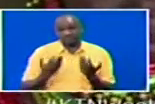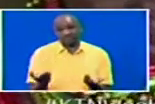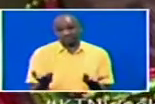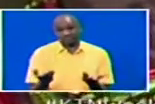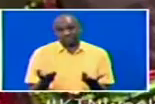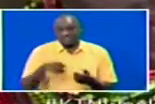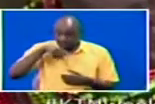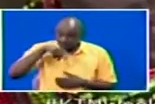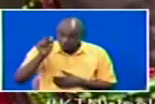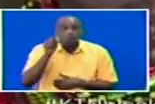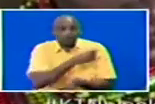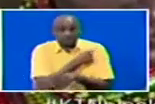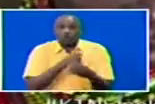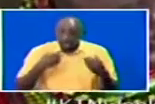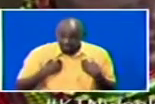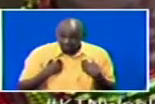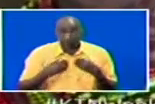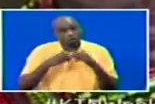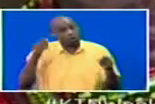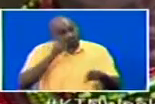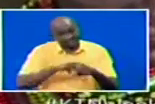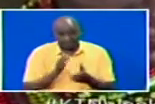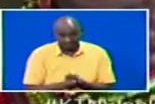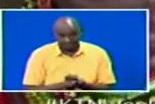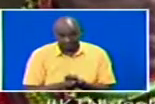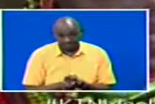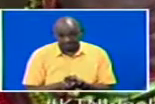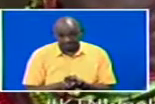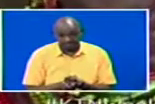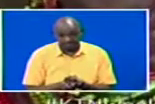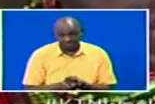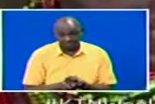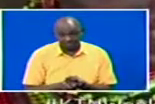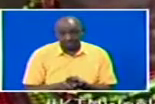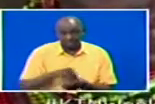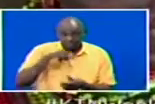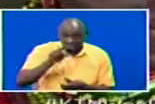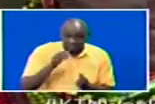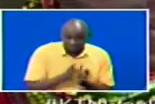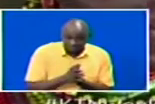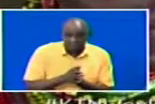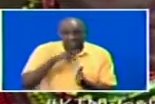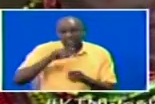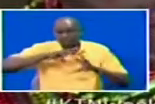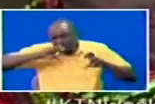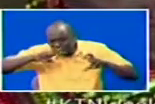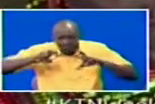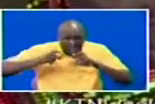Ameenda kwa hospitali kwa muda. Na akapimwa ya kuwa akupatikana na